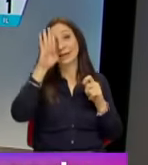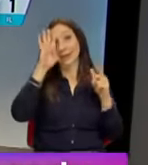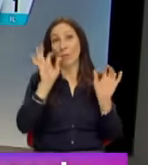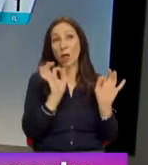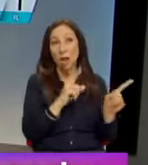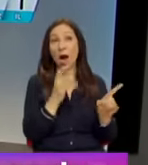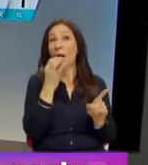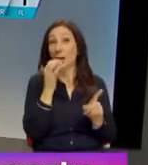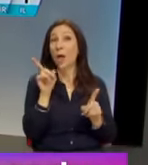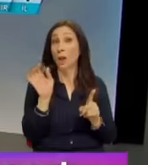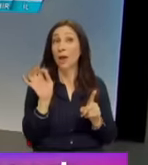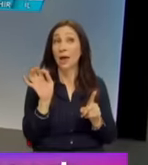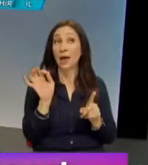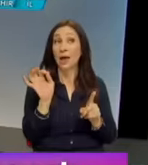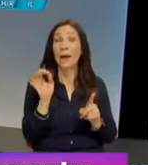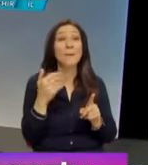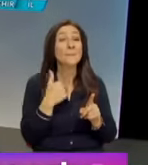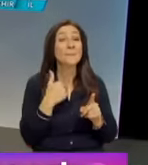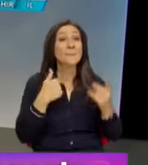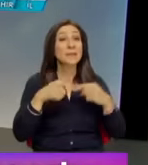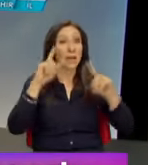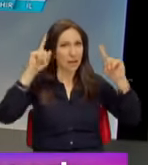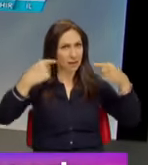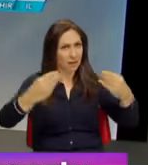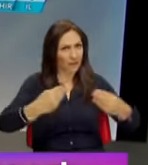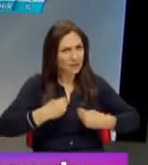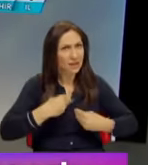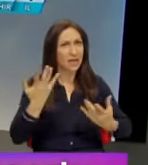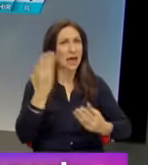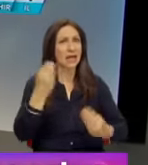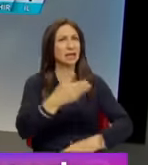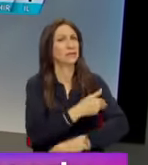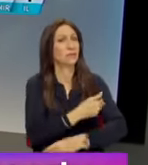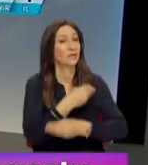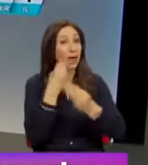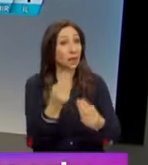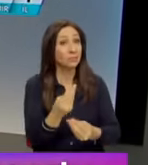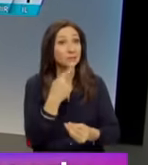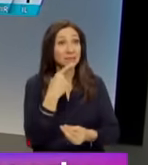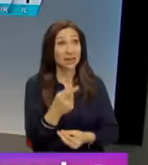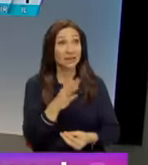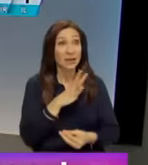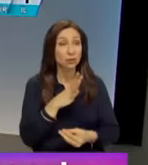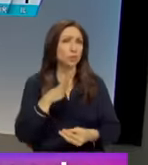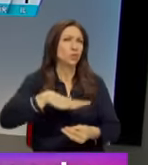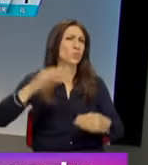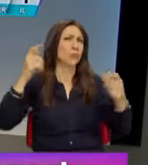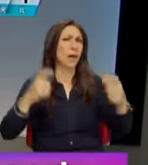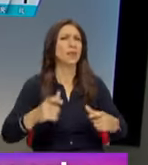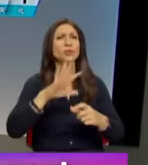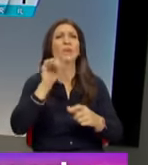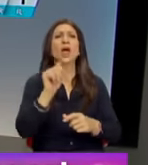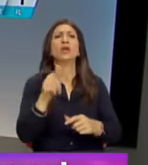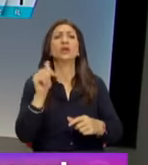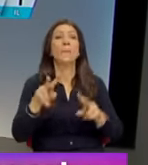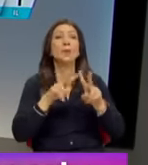öyle, Ankara öyle. Bize yetkiyi verin, size daha iyi hizmet edelim diye seslenişi vardı. Tüm meydanlarda, tüm